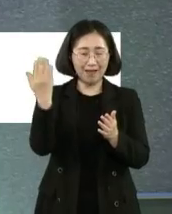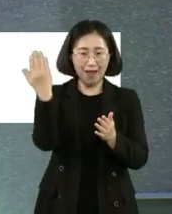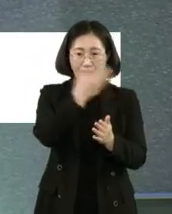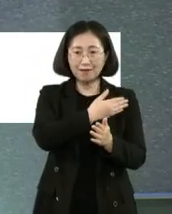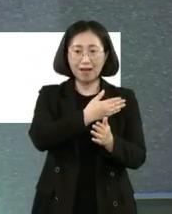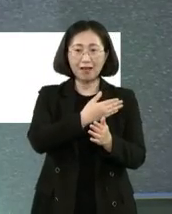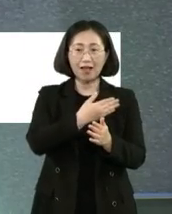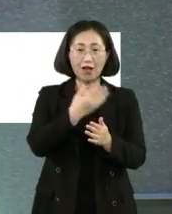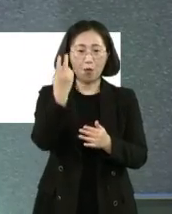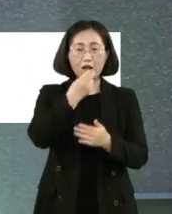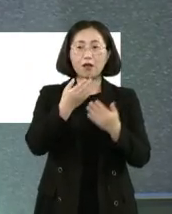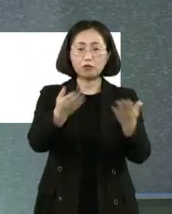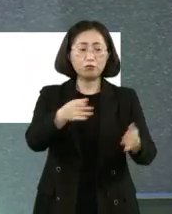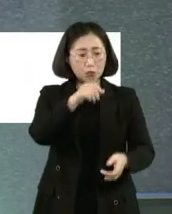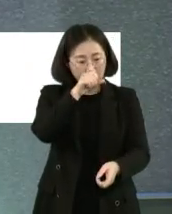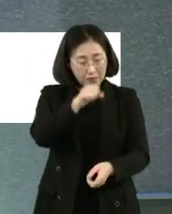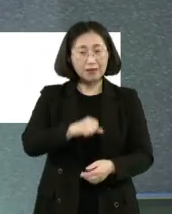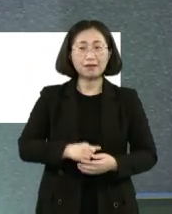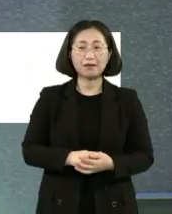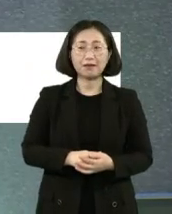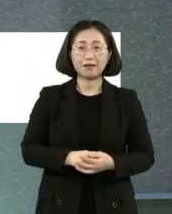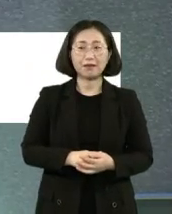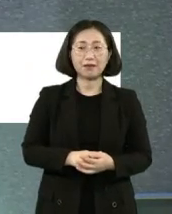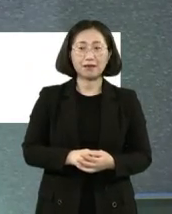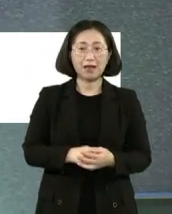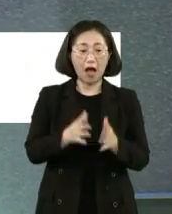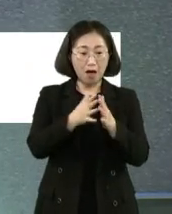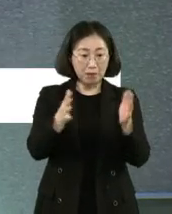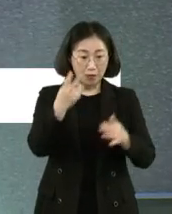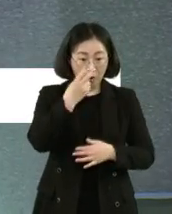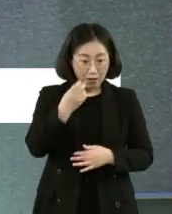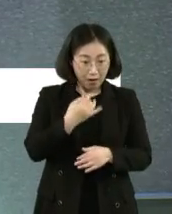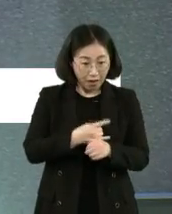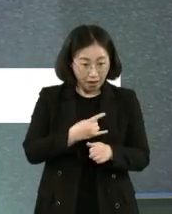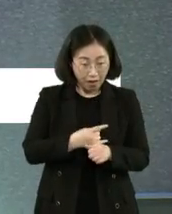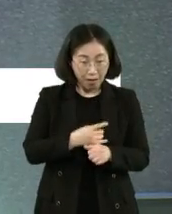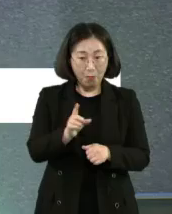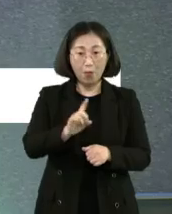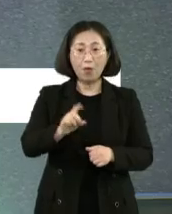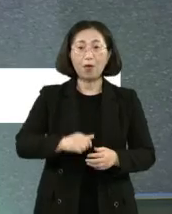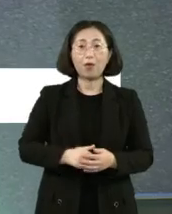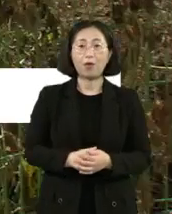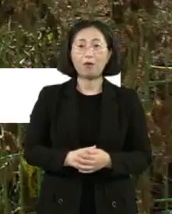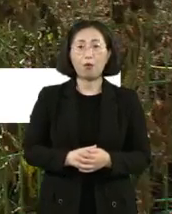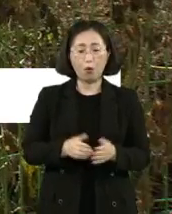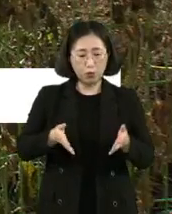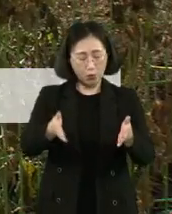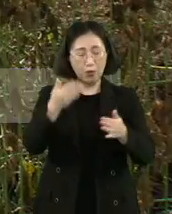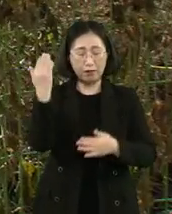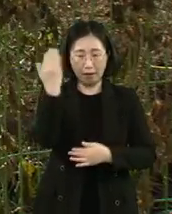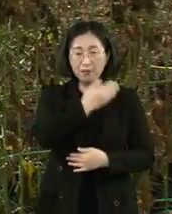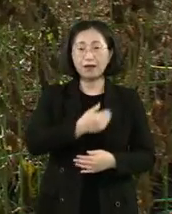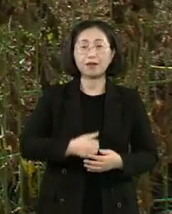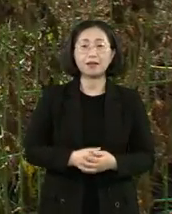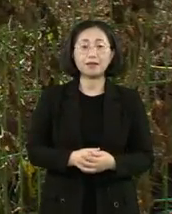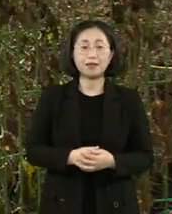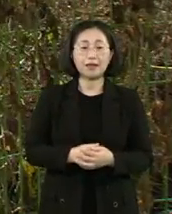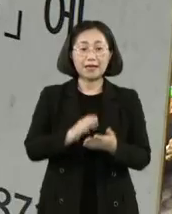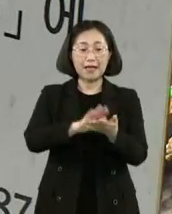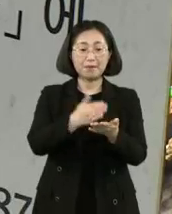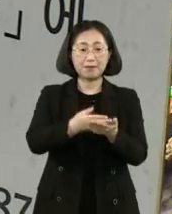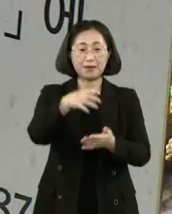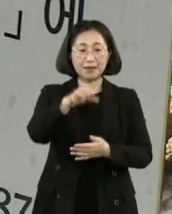관리를 해주는데 좋지요, 학교에서는. 아파트에서 관리를 해줘요? 아니, 도로지 뭐니 깨끗해지잖아요, 동네가. 재개발